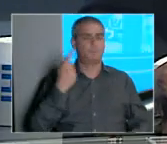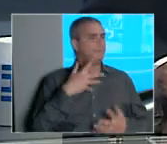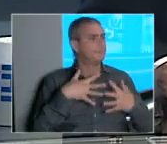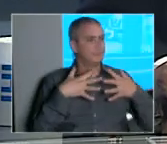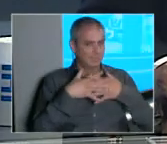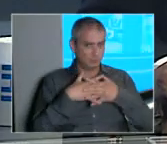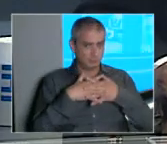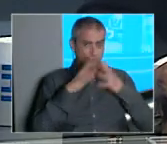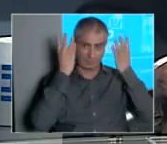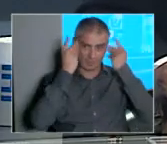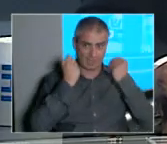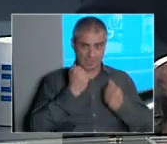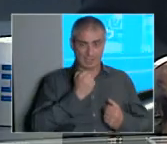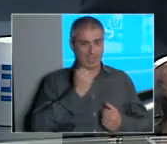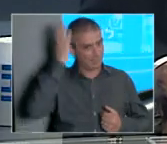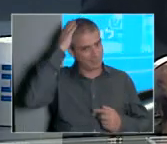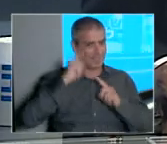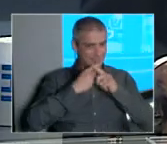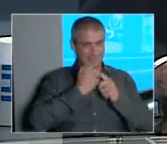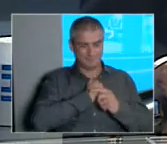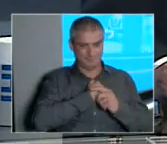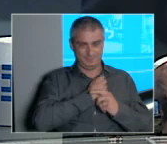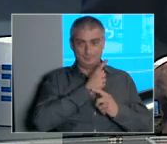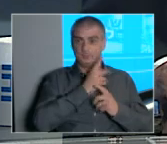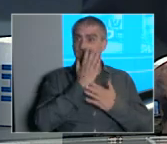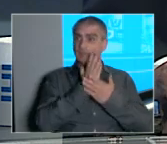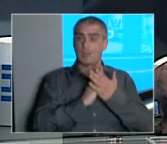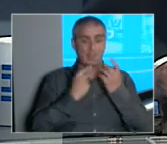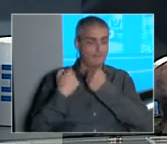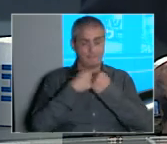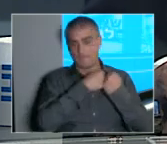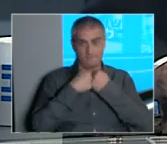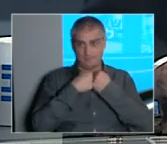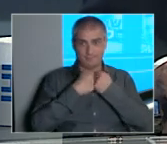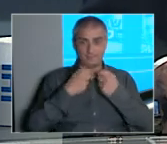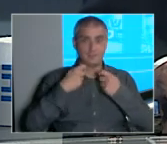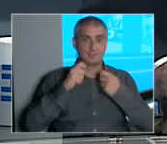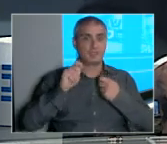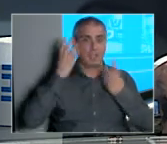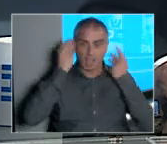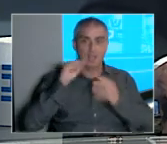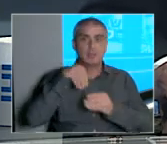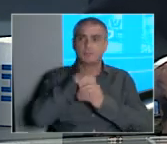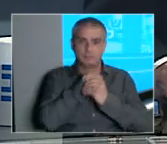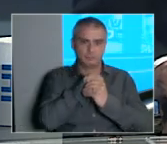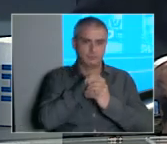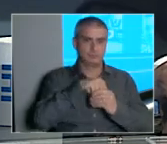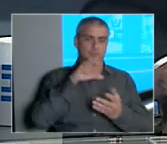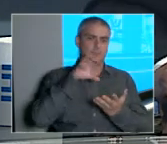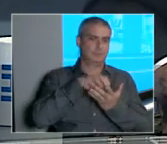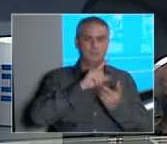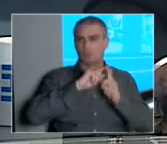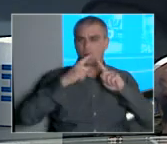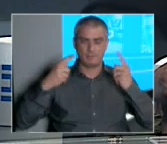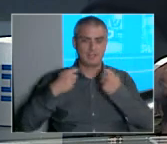האיחוד והחרדלים, יש טענה שאומרת שחלק גדול מהמאבקים שהח"כים החרדים נגררו אליהם, החרדלים, מרכז ליבה, כל